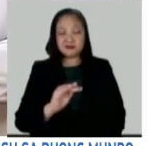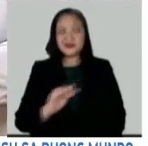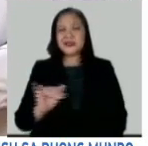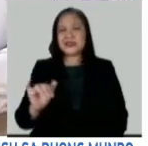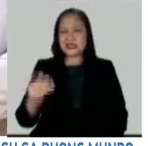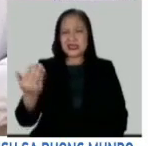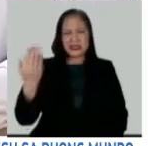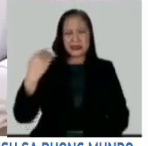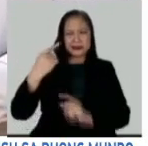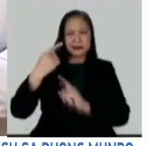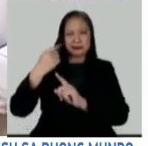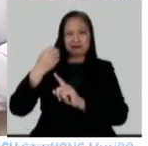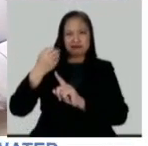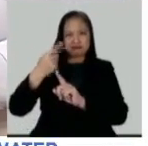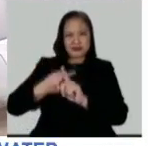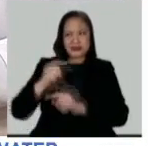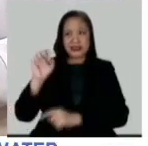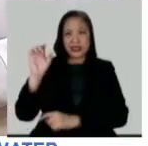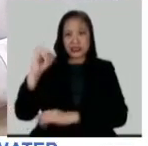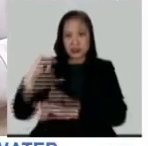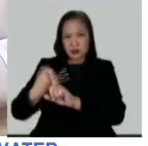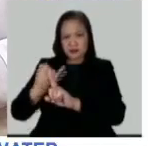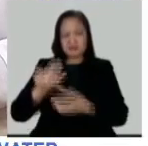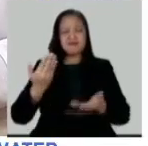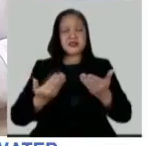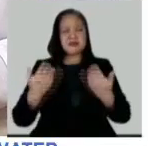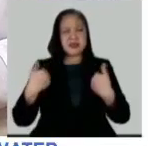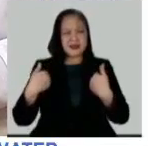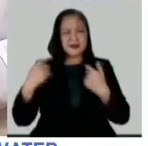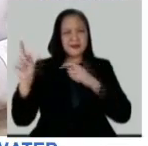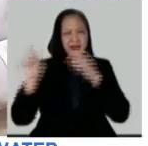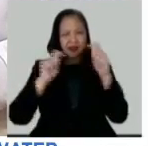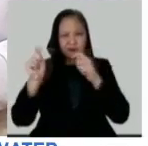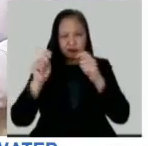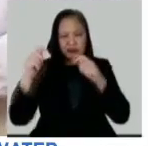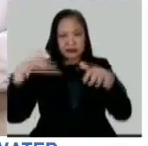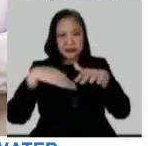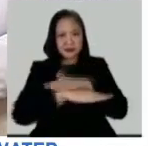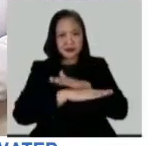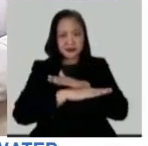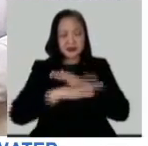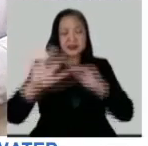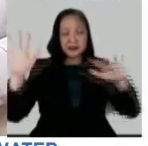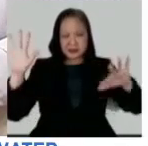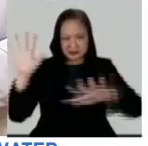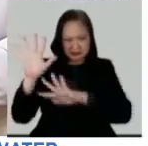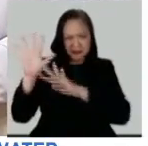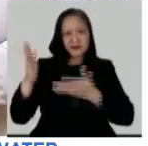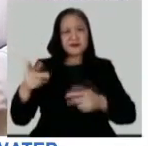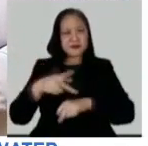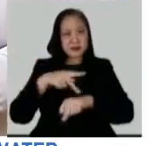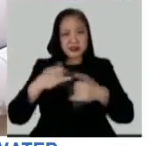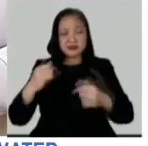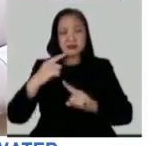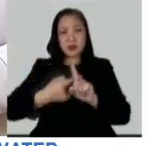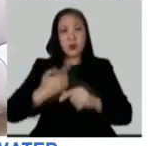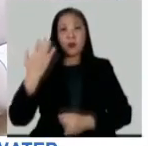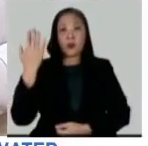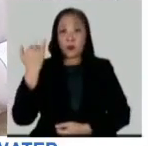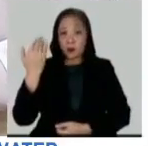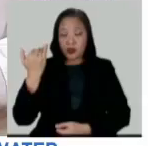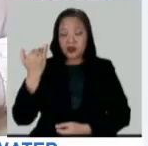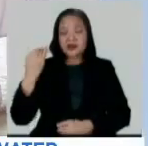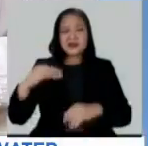posibleng isang bagyo ang pumasok o mabawa sa loob ng Philippine Area of Responsibility ngayong buwan at ito ay dahil sa epekto pa rin ng nangyayaring La